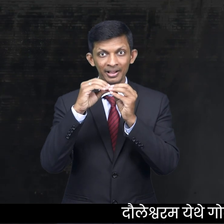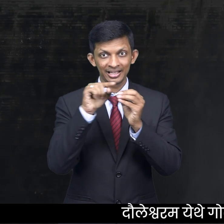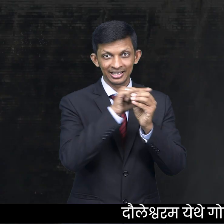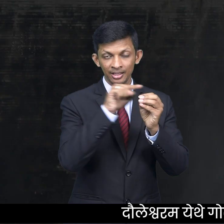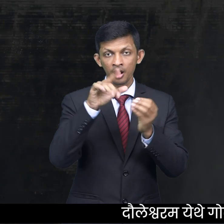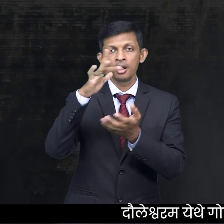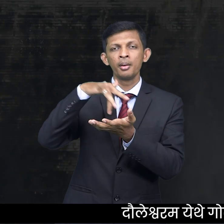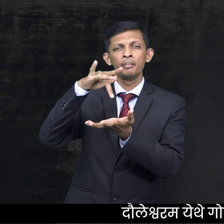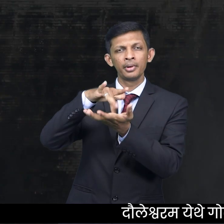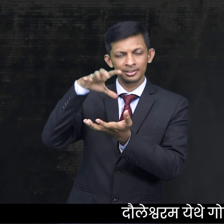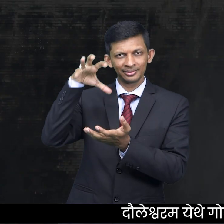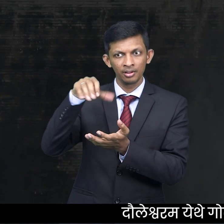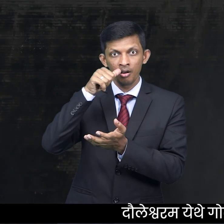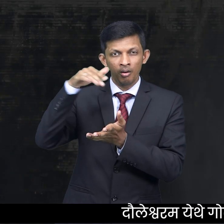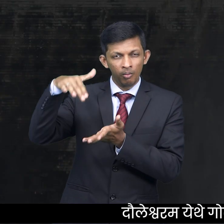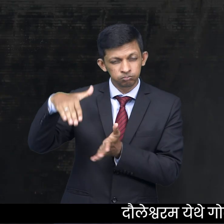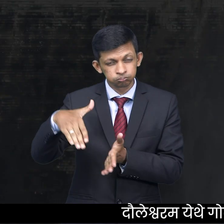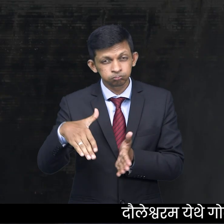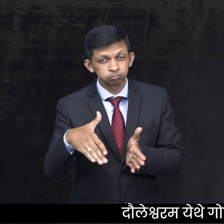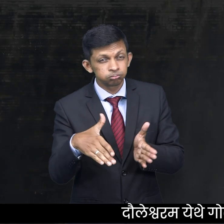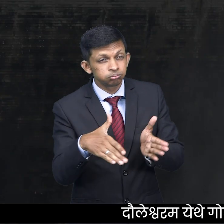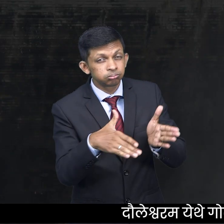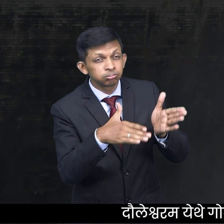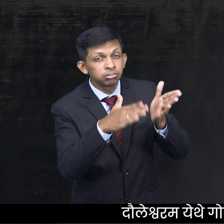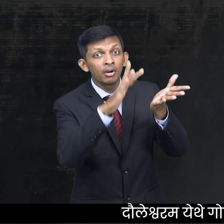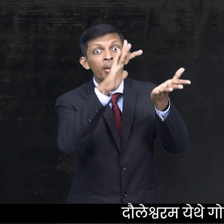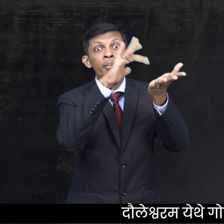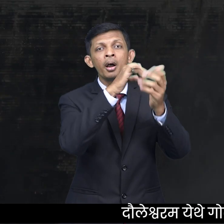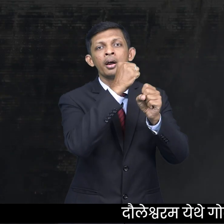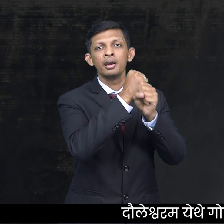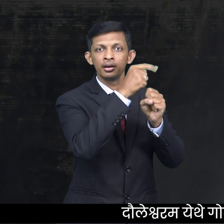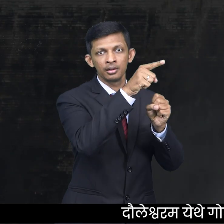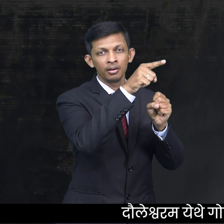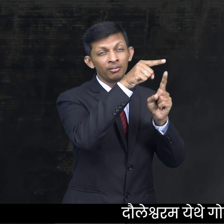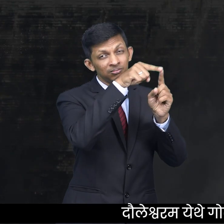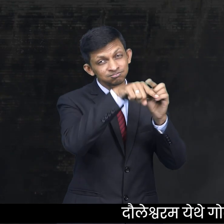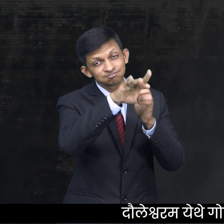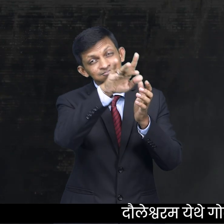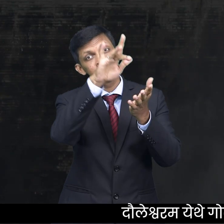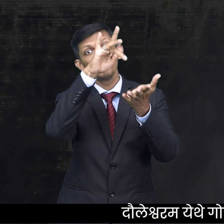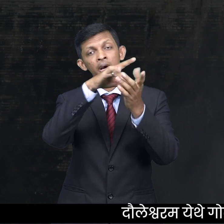धौलेश्वरम येथे गोदावरी नदीवरील सर आर्थर कॉटन बॅरेज,